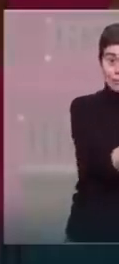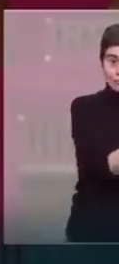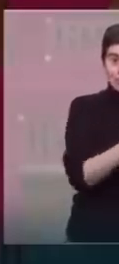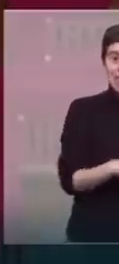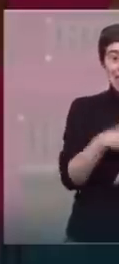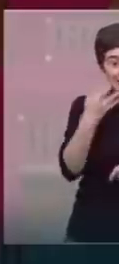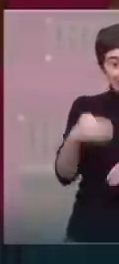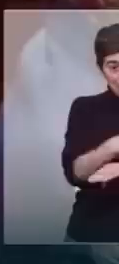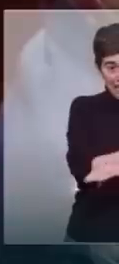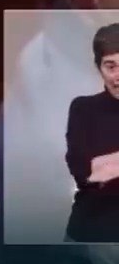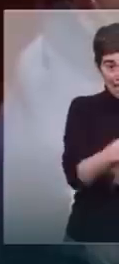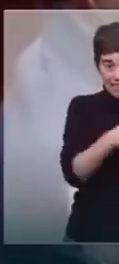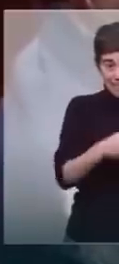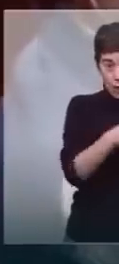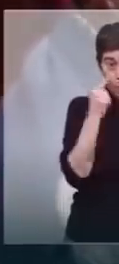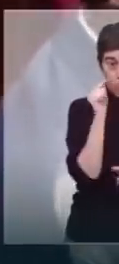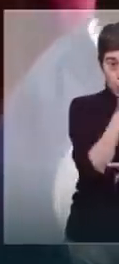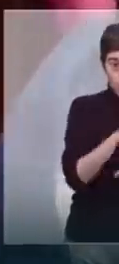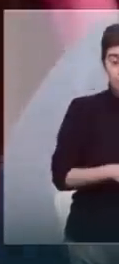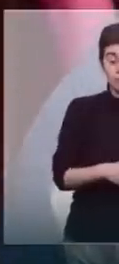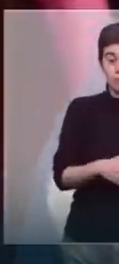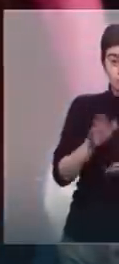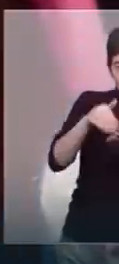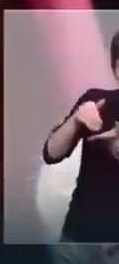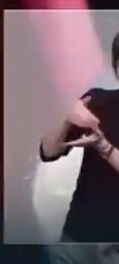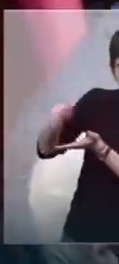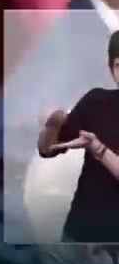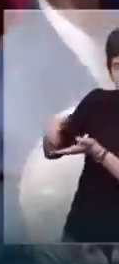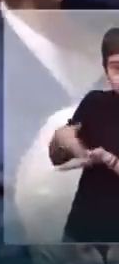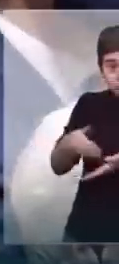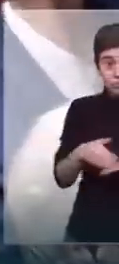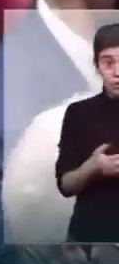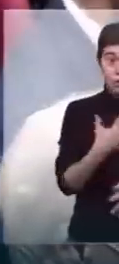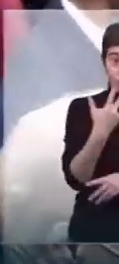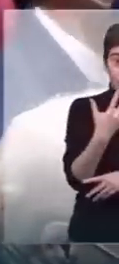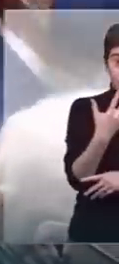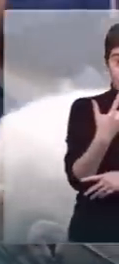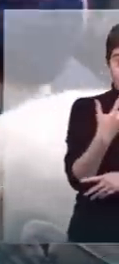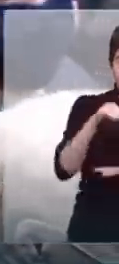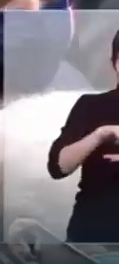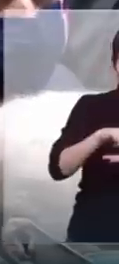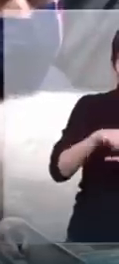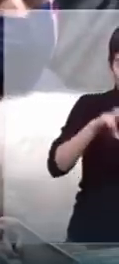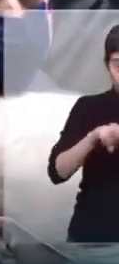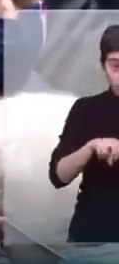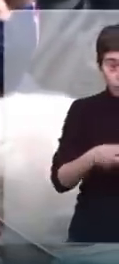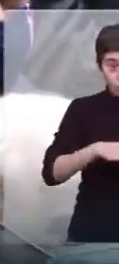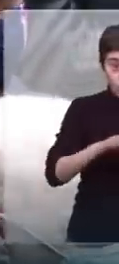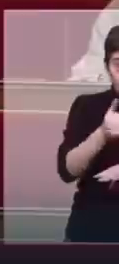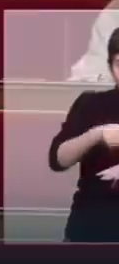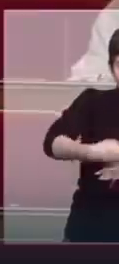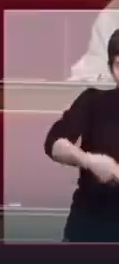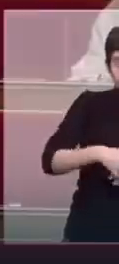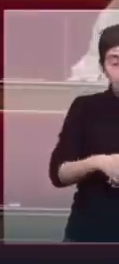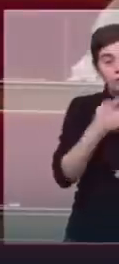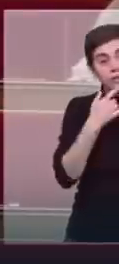pour Sanofi, 400 suppressions de postes dans la recherche, passage de 11 à 3 centres de recherche en France. Et finalement, c'est Sanofi qui devra aider Pfizer à mettre